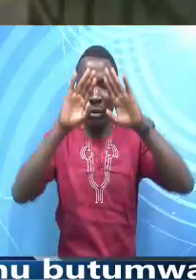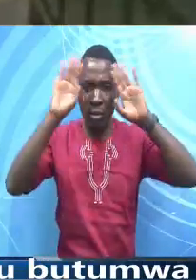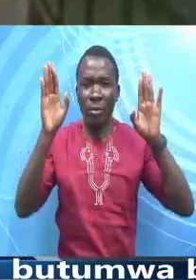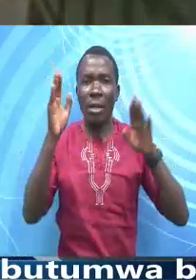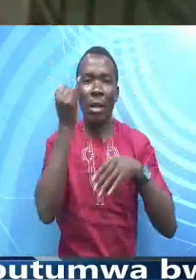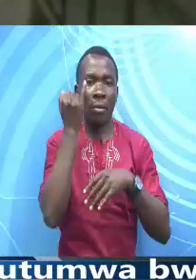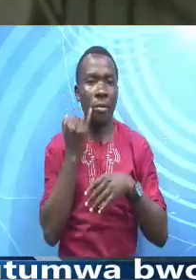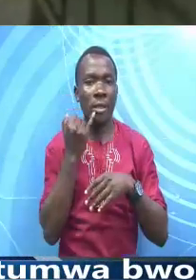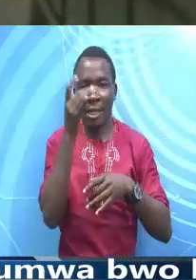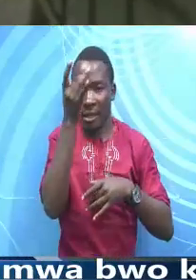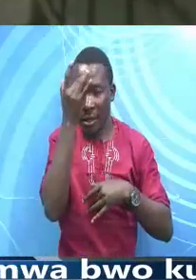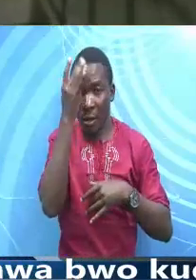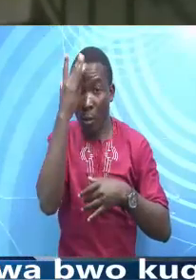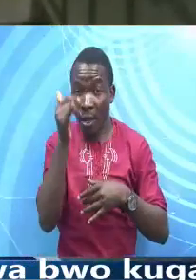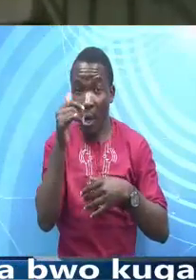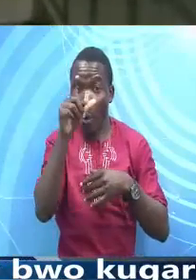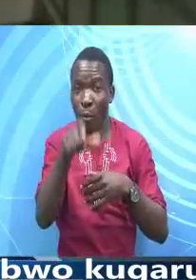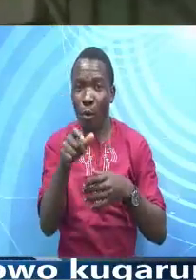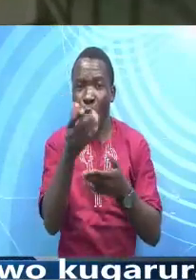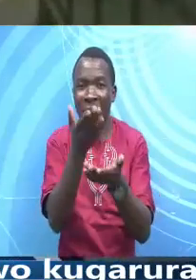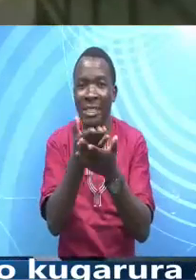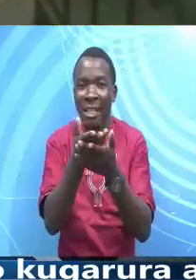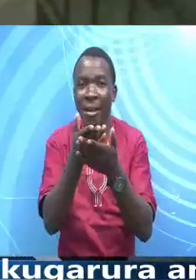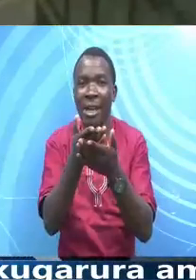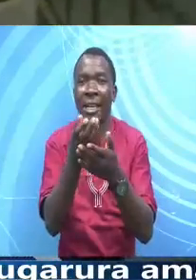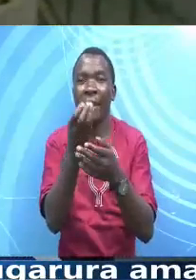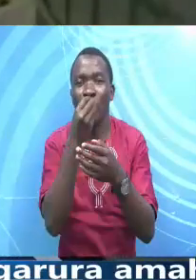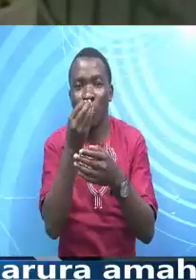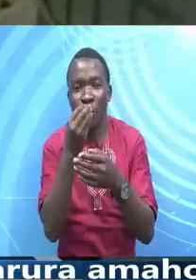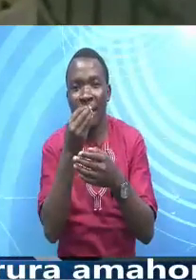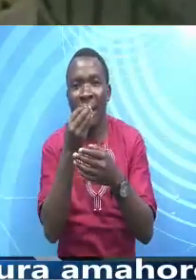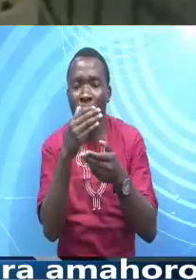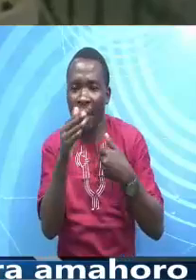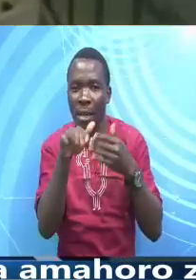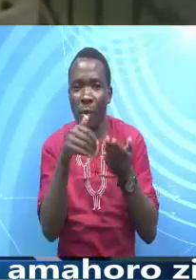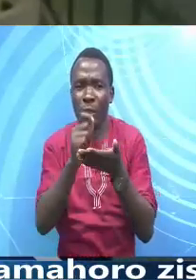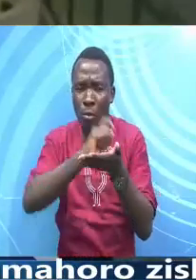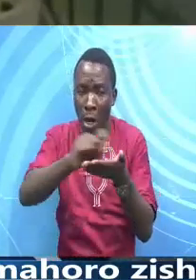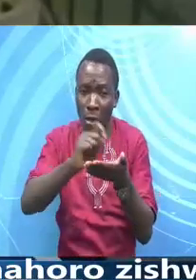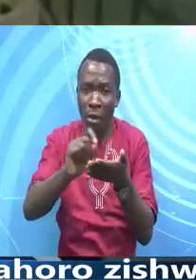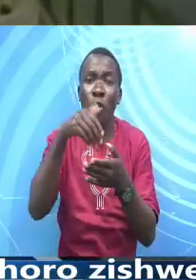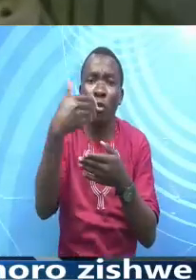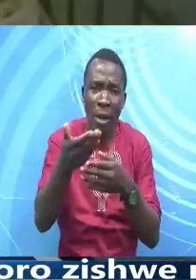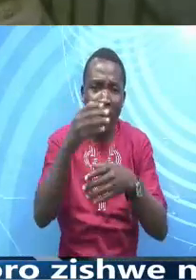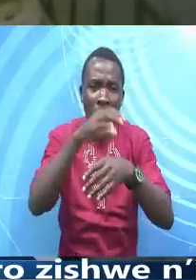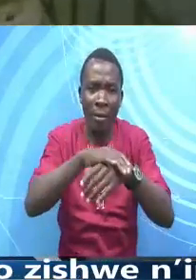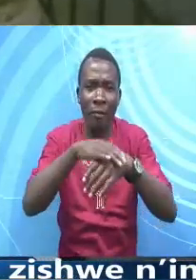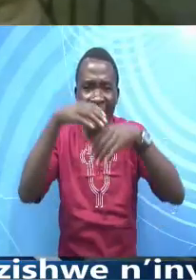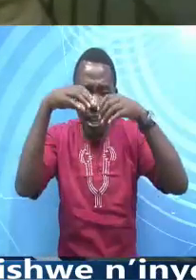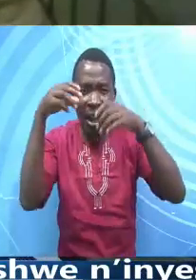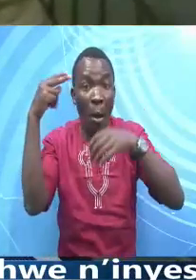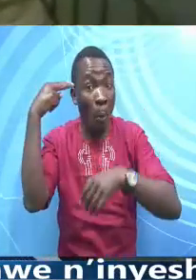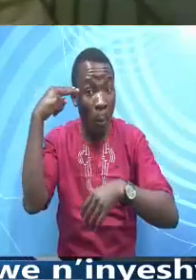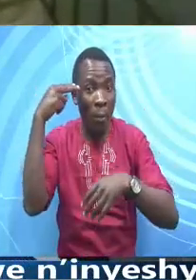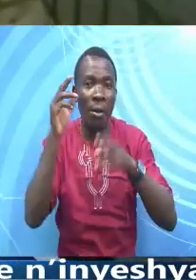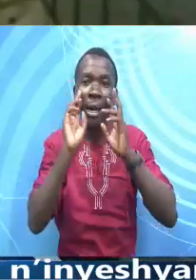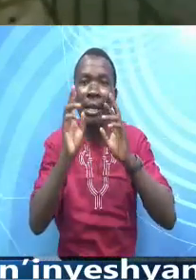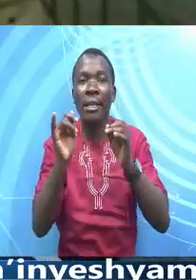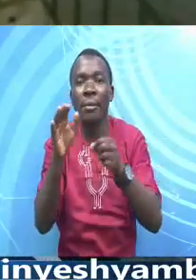nk'aho wajya gusaba icumbi cyangwa se kugira icyo usaba cyo kurya babanza kukwandika kugufata ibipimo kugira ngo barebe nimba